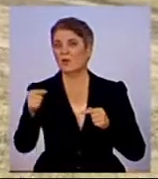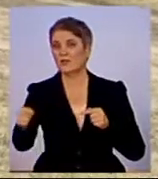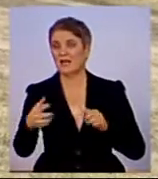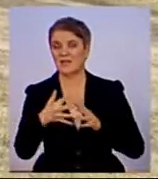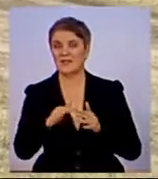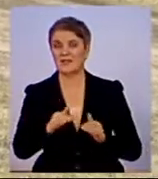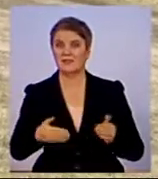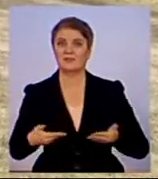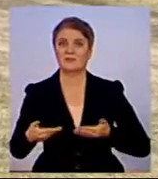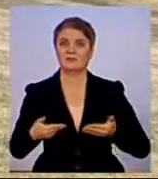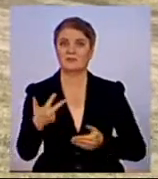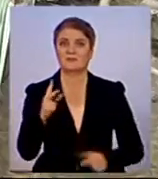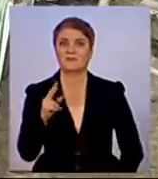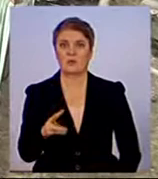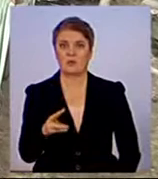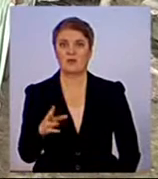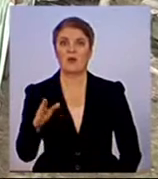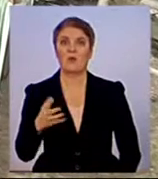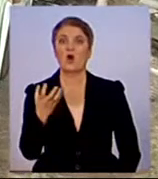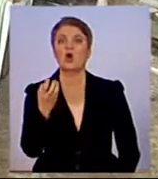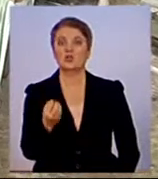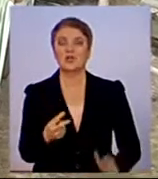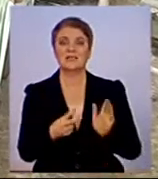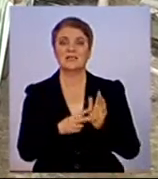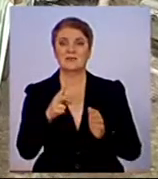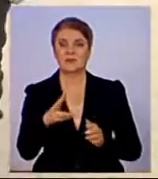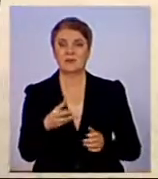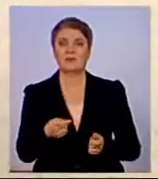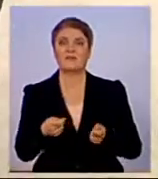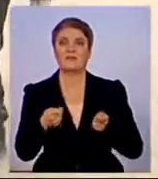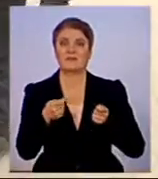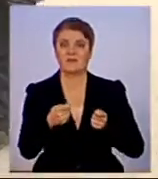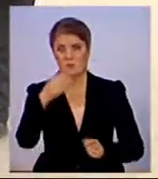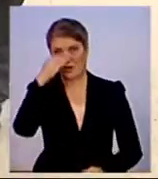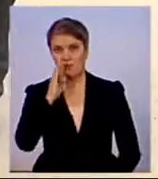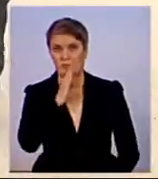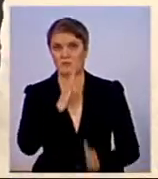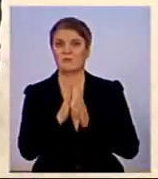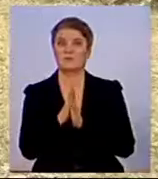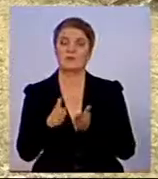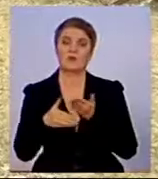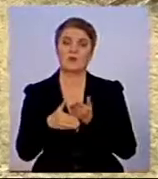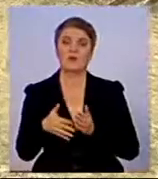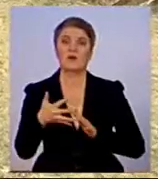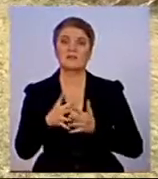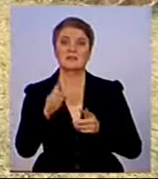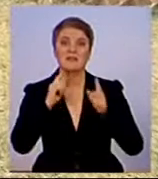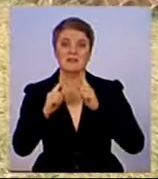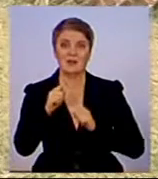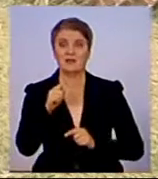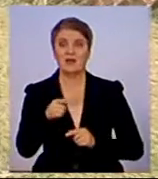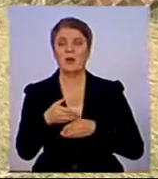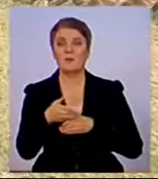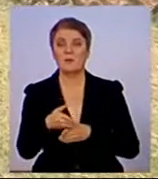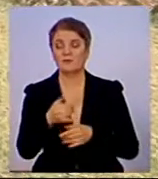автобуса пішки 3 кілометри. Потім ще 7 кілометрів їдуть. Батьки школярів звернулися по допомогу до сільради, але там